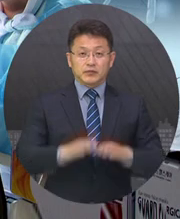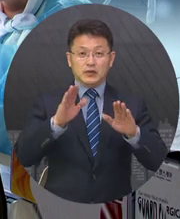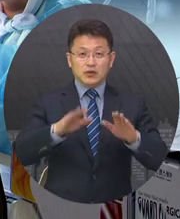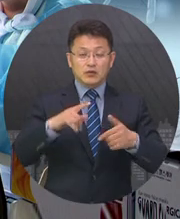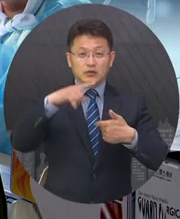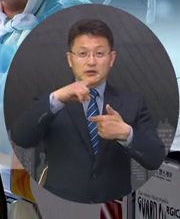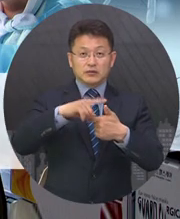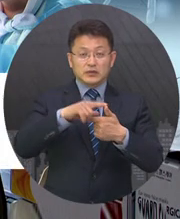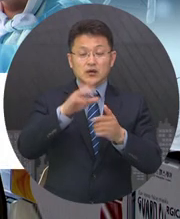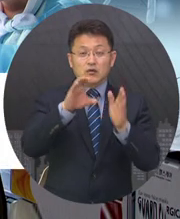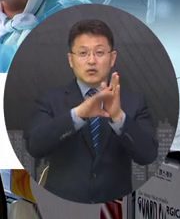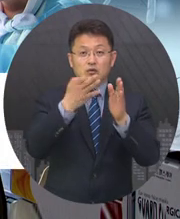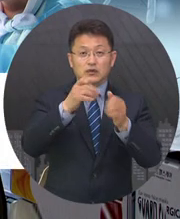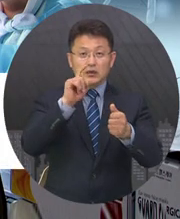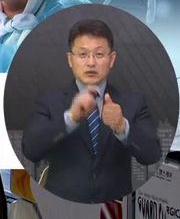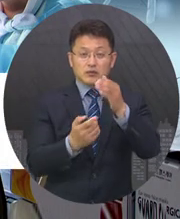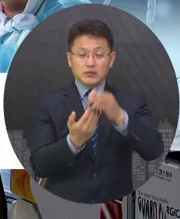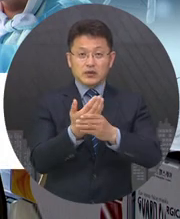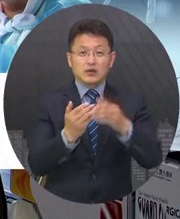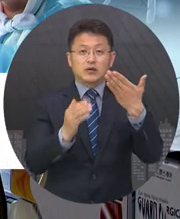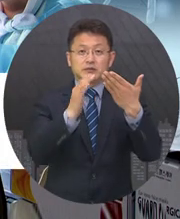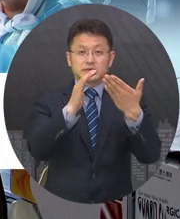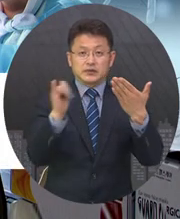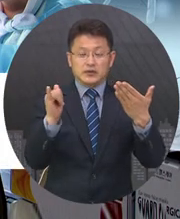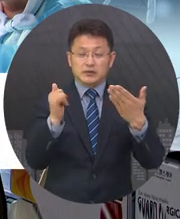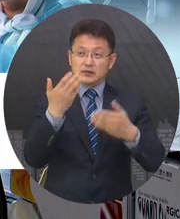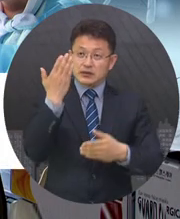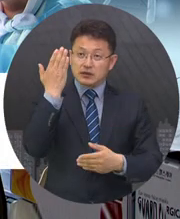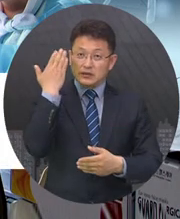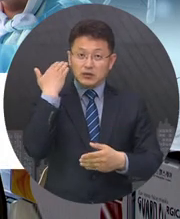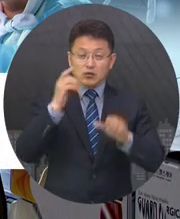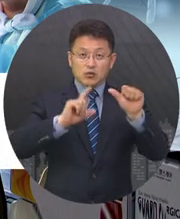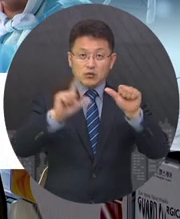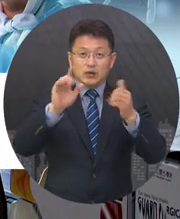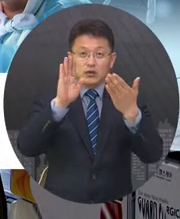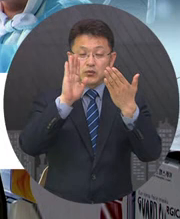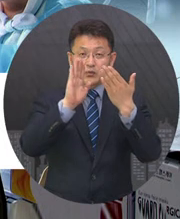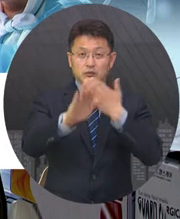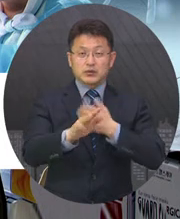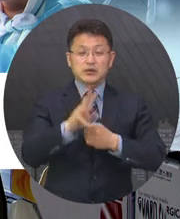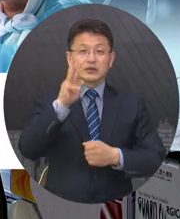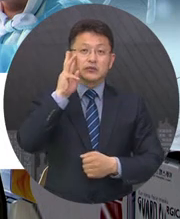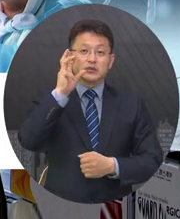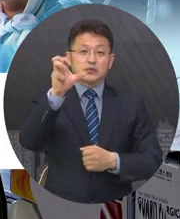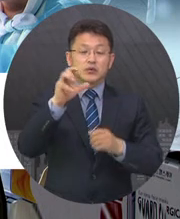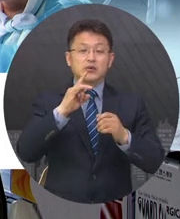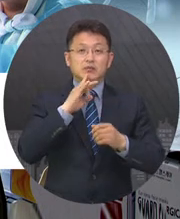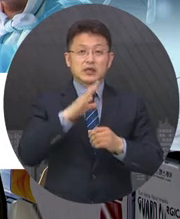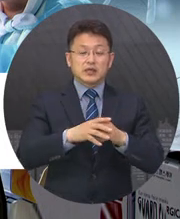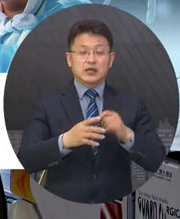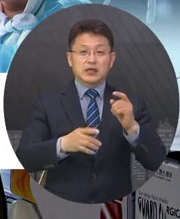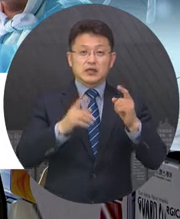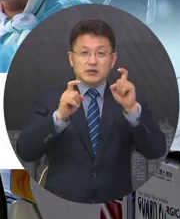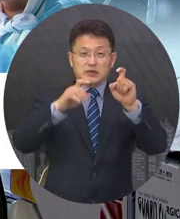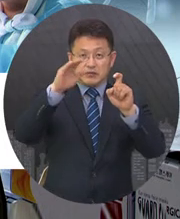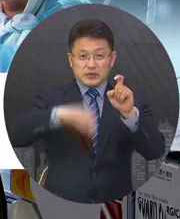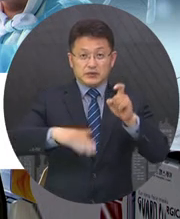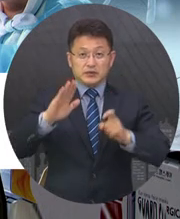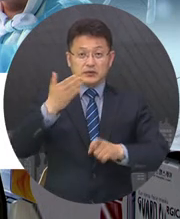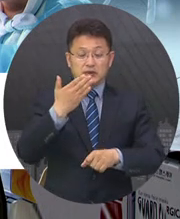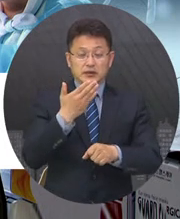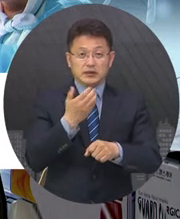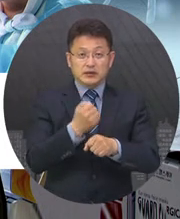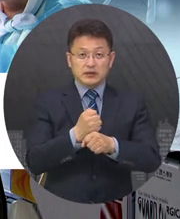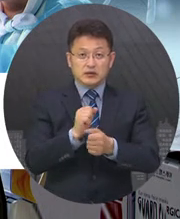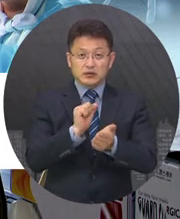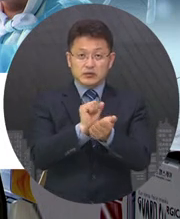오늘 경남의 코로나19 확진자 9명입니다. 지난달 5일 이후에 35일 만에 한 자릿수 확진인데요.